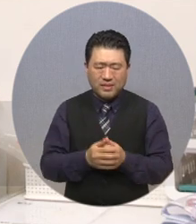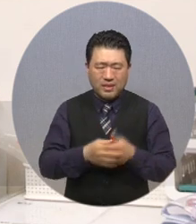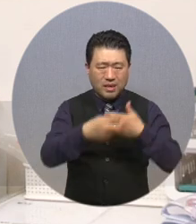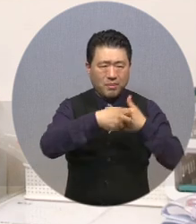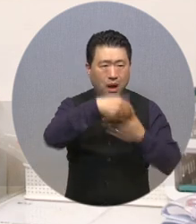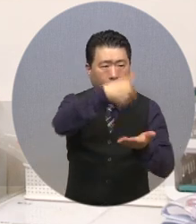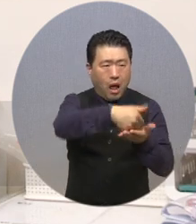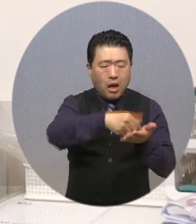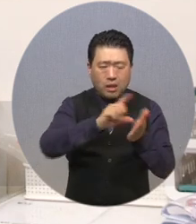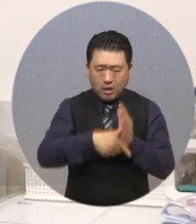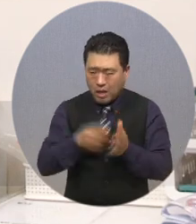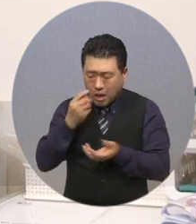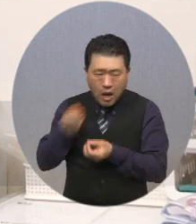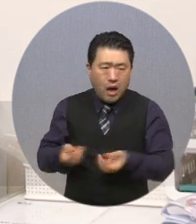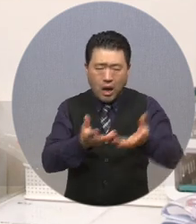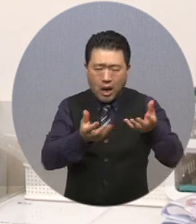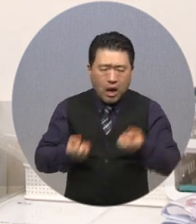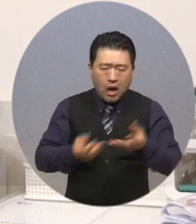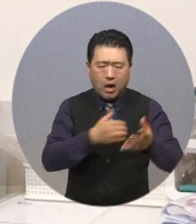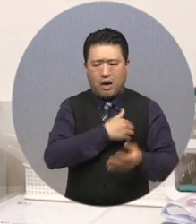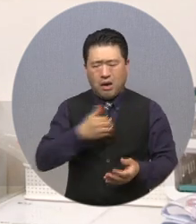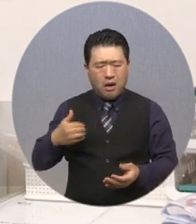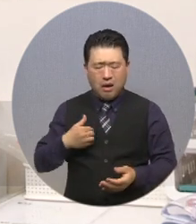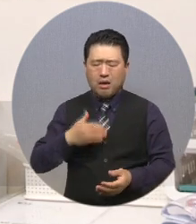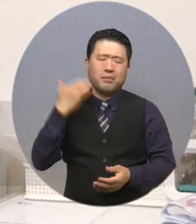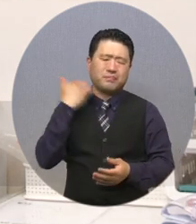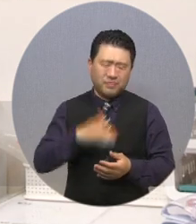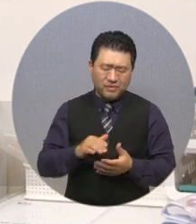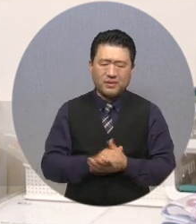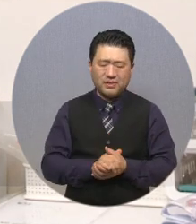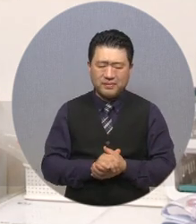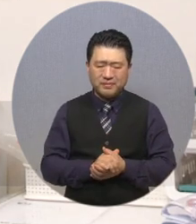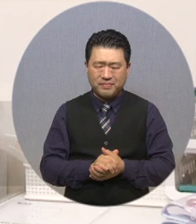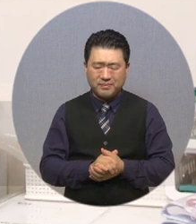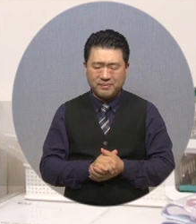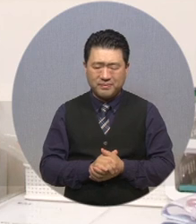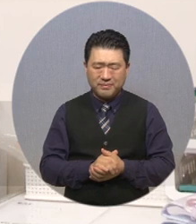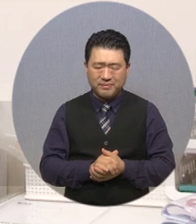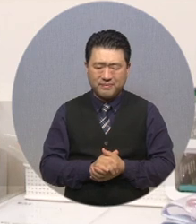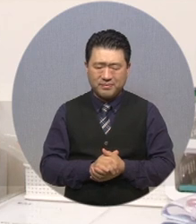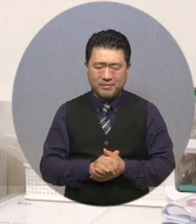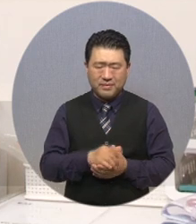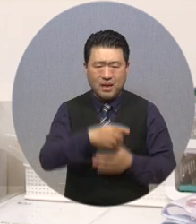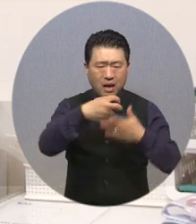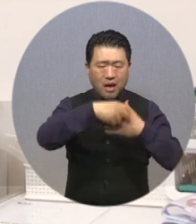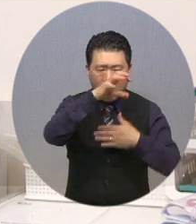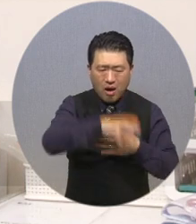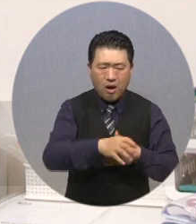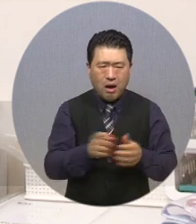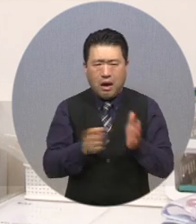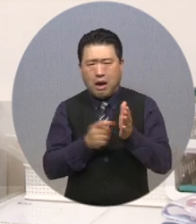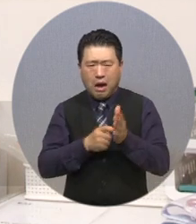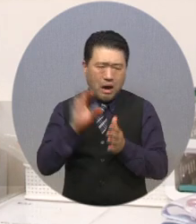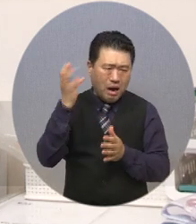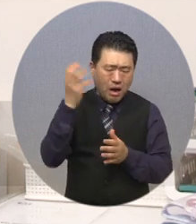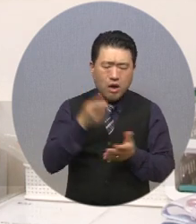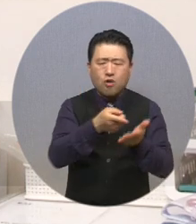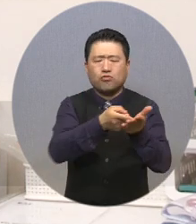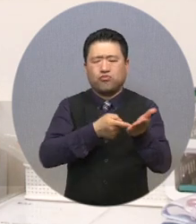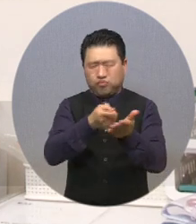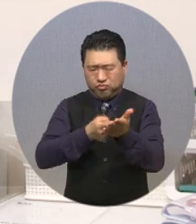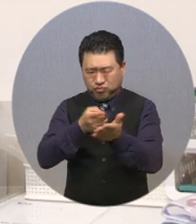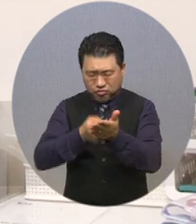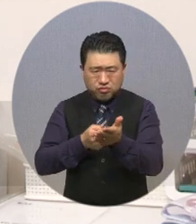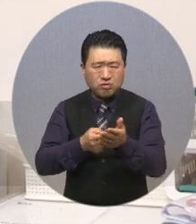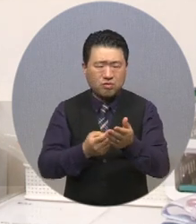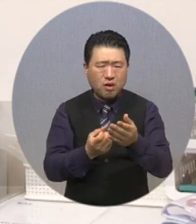의료기관이 요청하는 혈액을 전부 다줄수 없는 상황이기 때문에 의료기관에서는